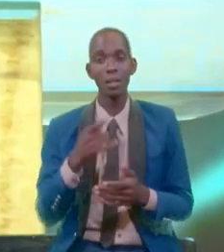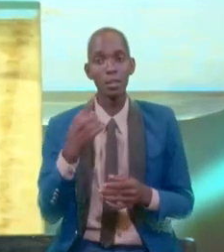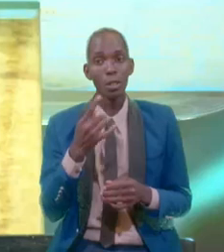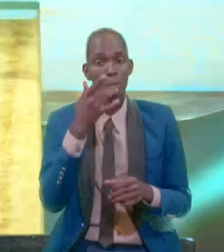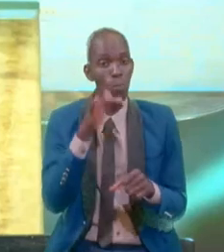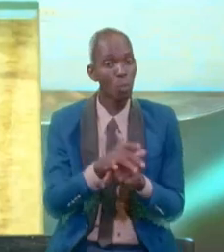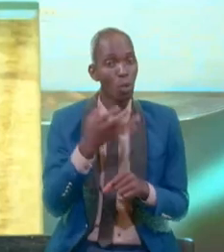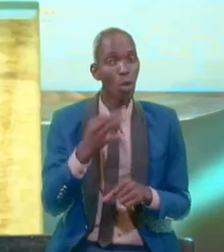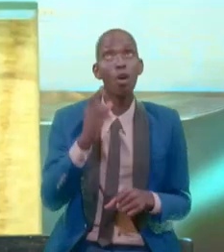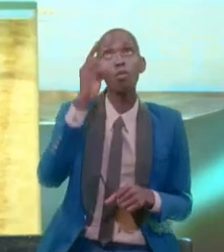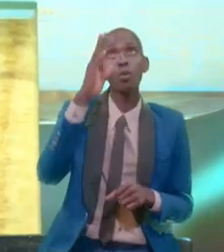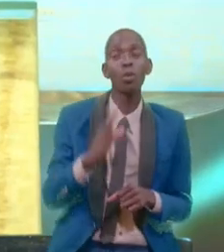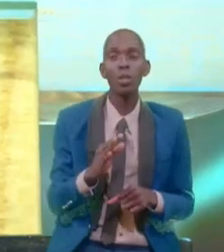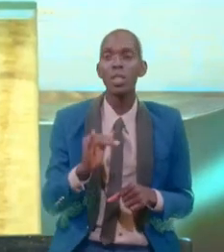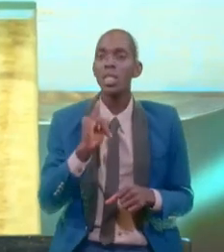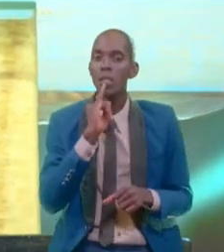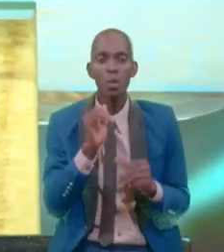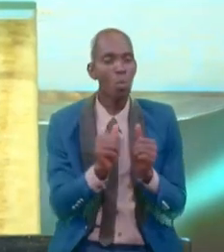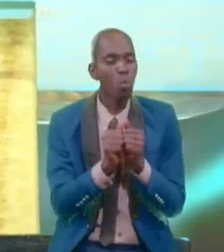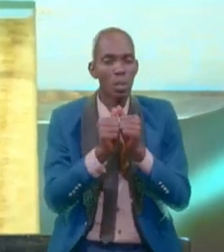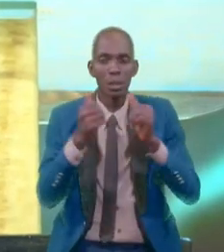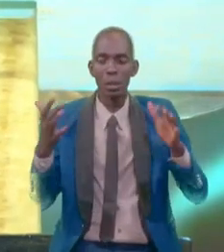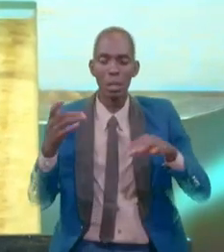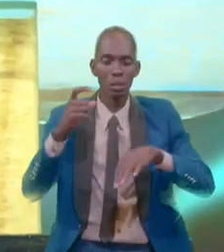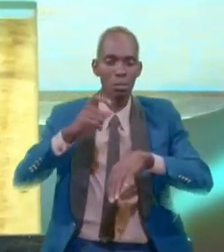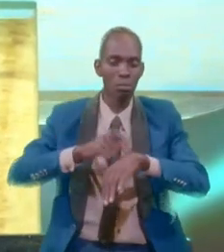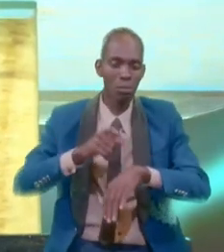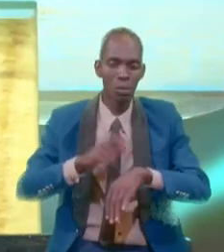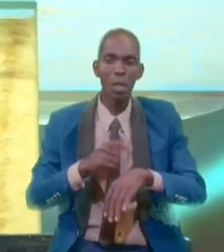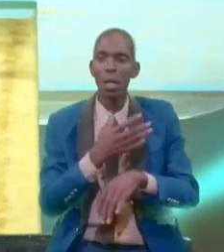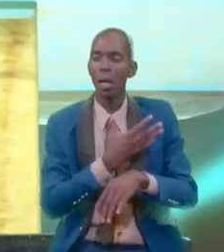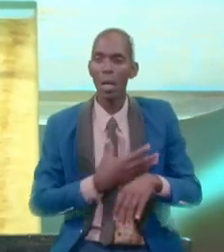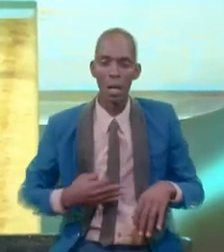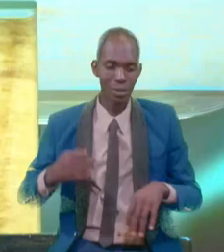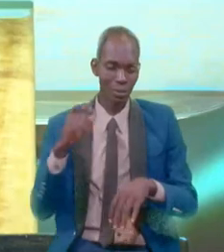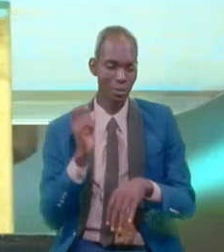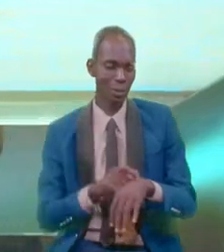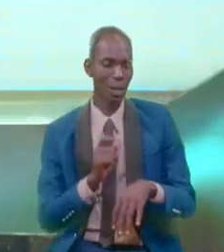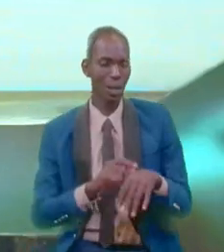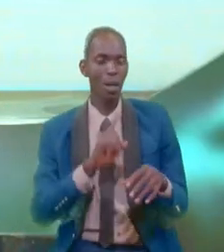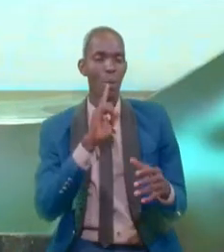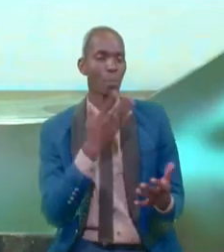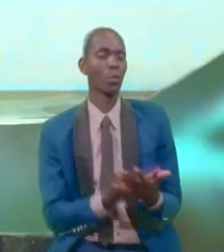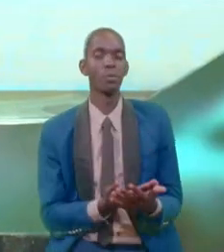La promesse de Dieu est atemporel et cela dépasse tous les